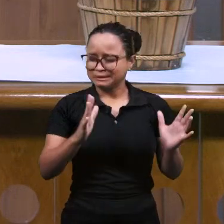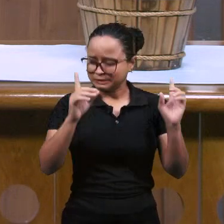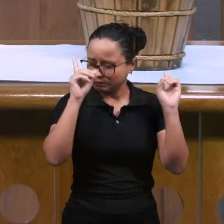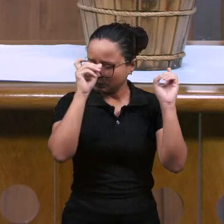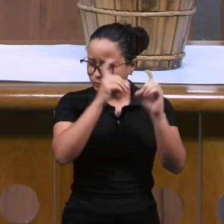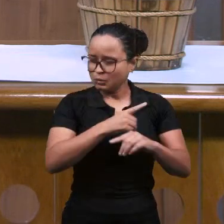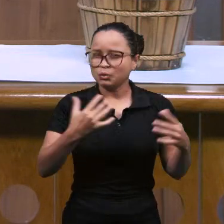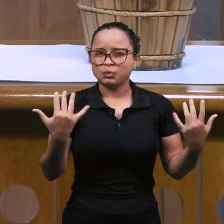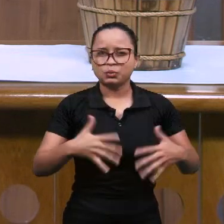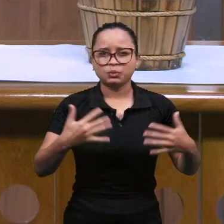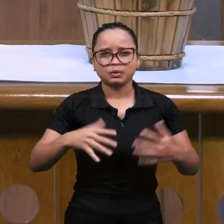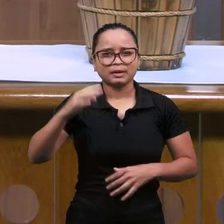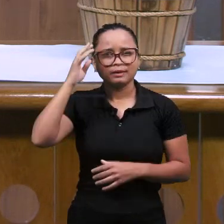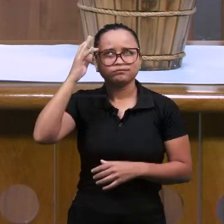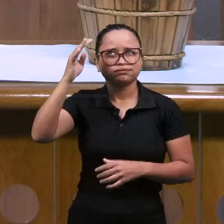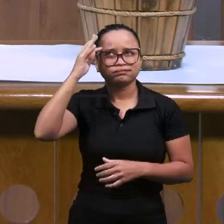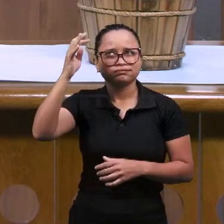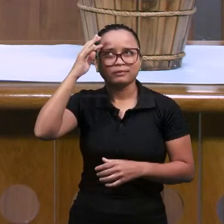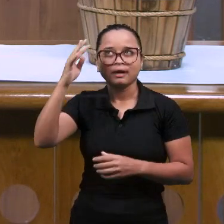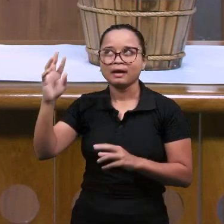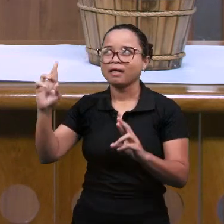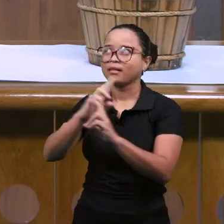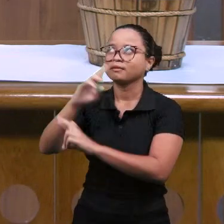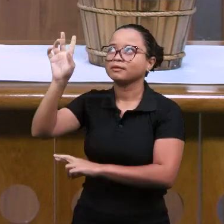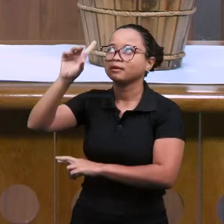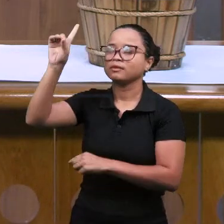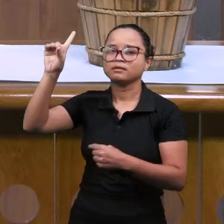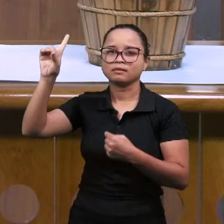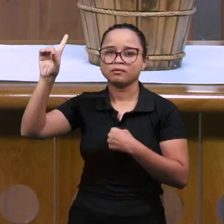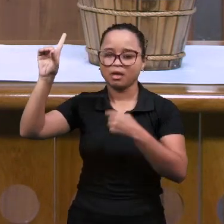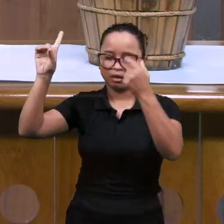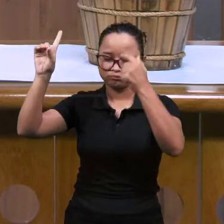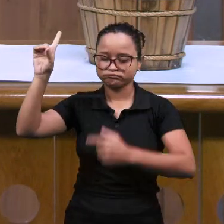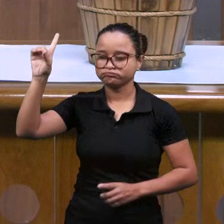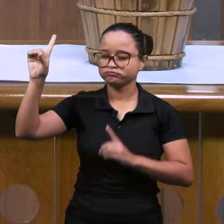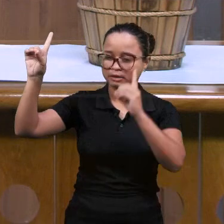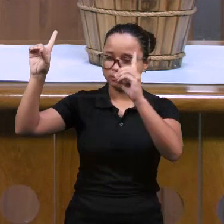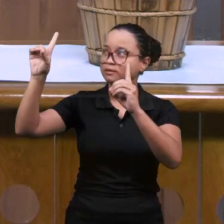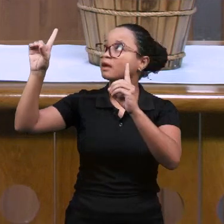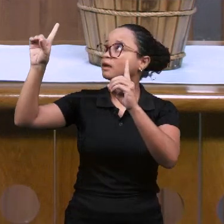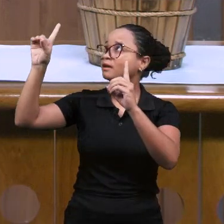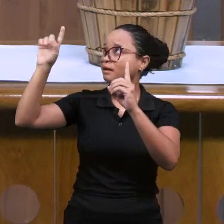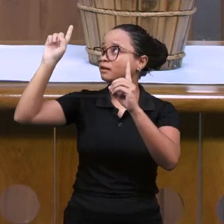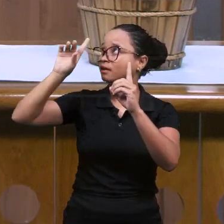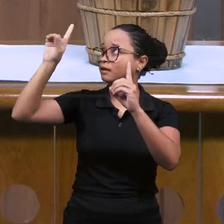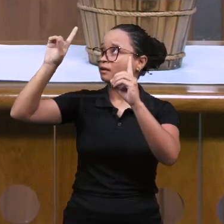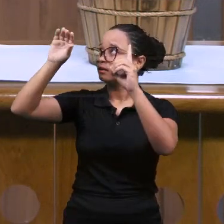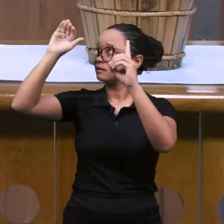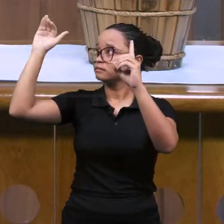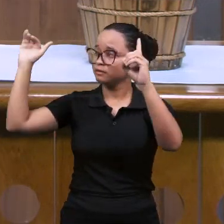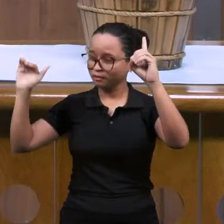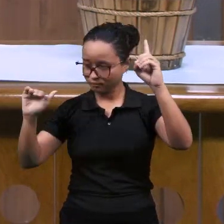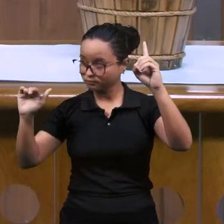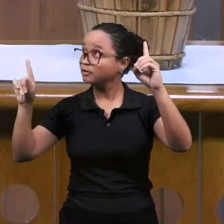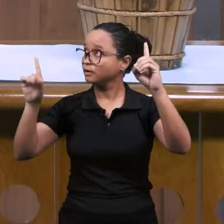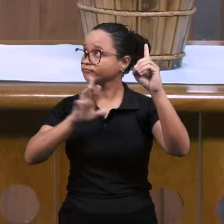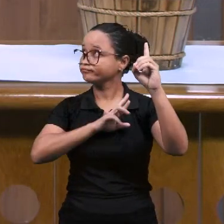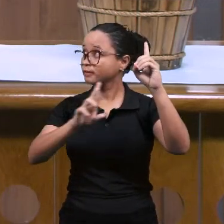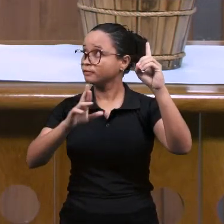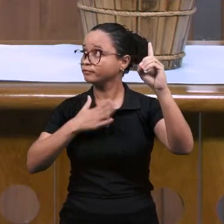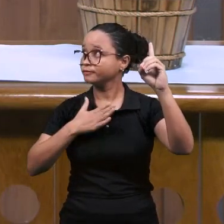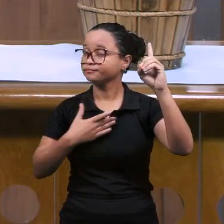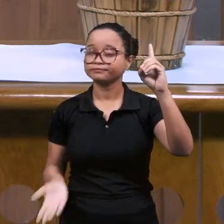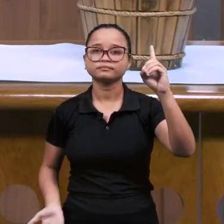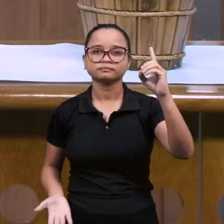et lui, donc, il s'est mis dans une situation si désagréable, il pense beaucoup de choses à propos de Dieu, comme si lui,